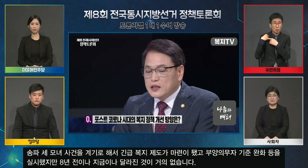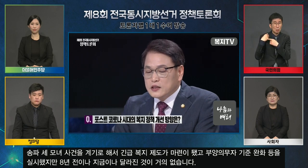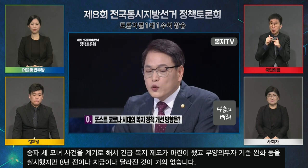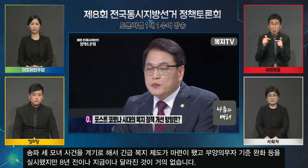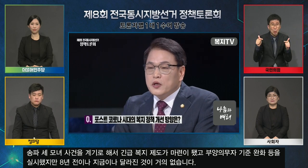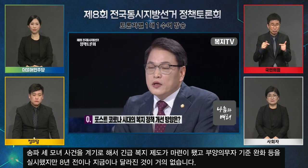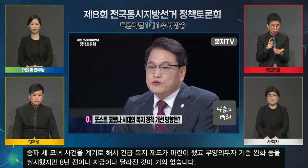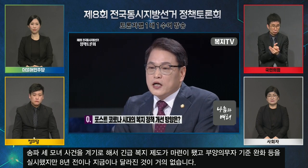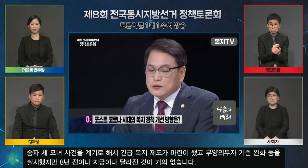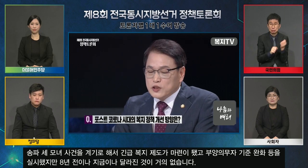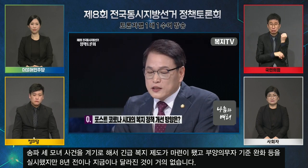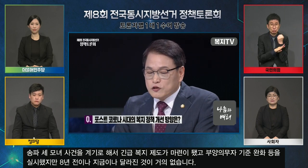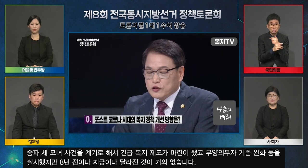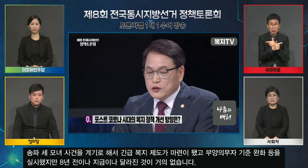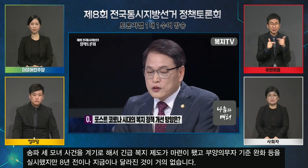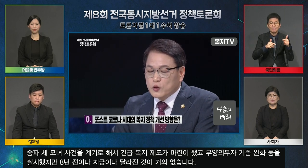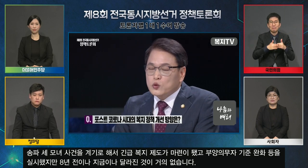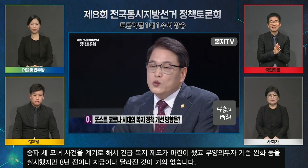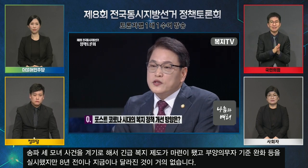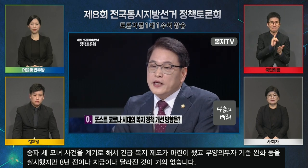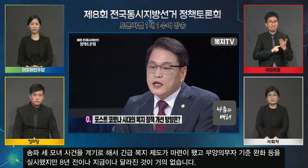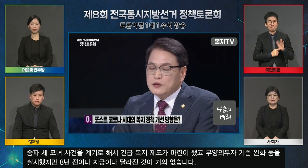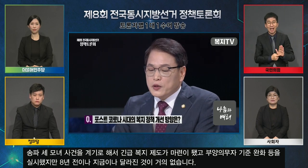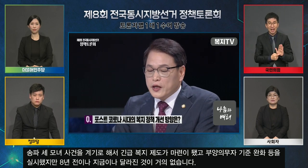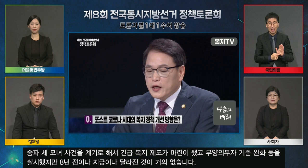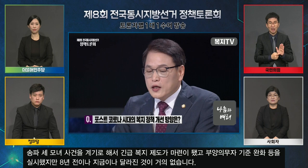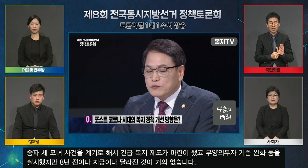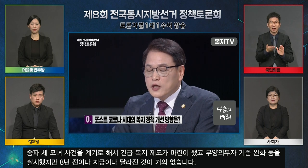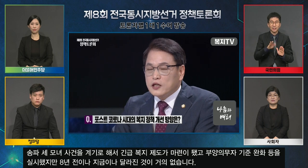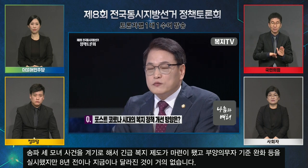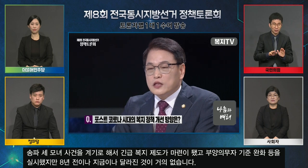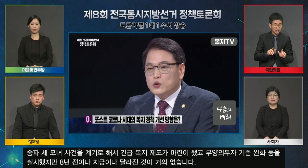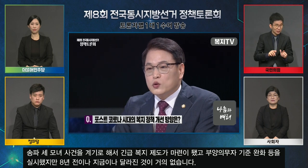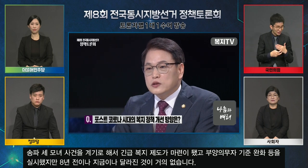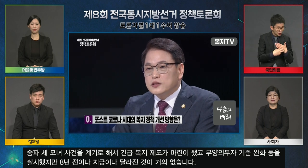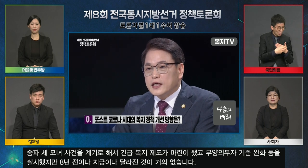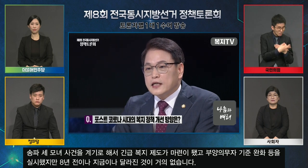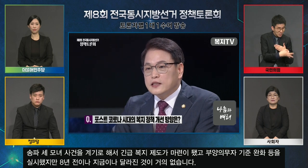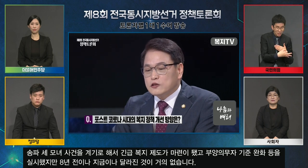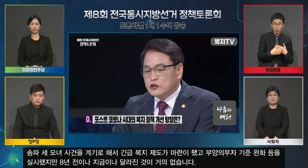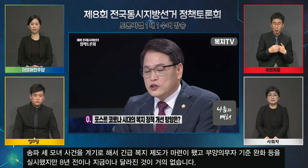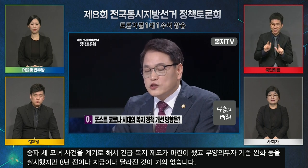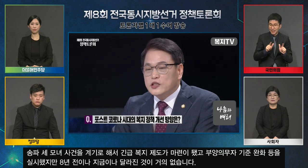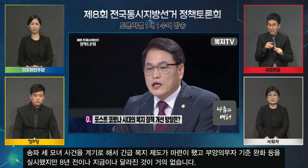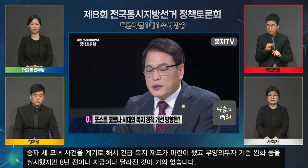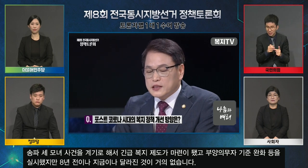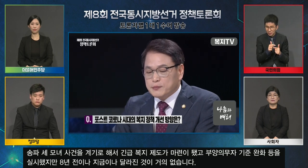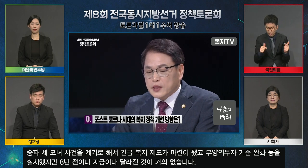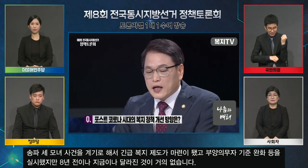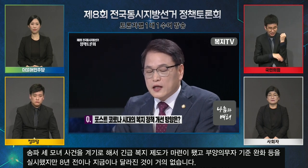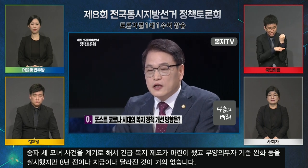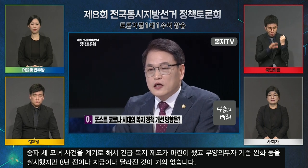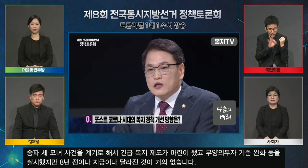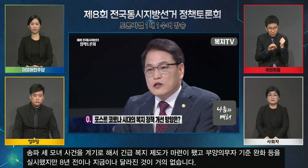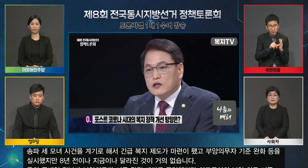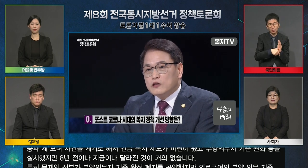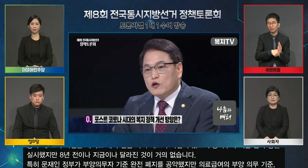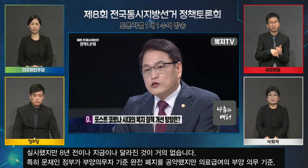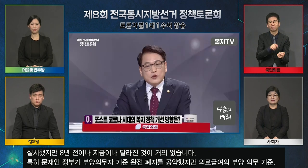의료 급여의 부양 의무자 기준 그리고 또 생계 급여의 부양 의무자 소득 재산 기준은 여전히 남아 있습니다.